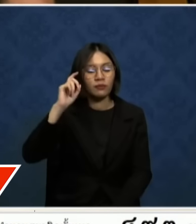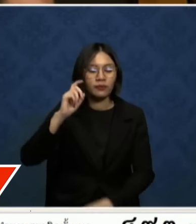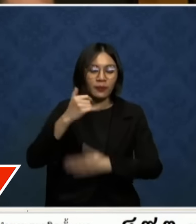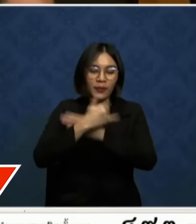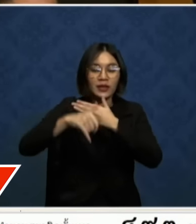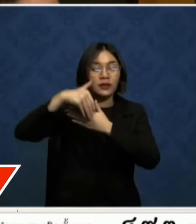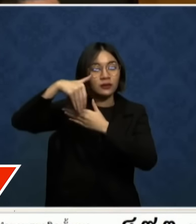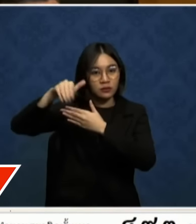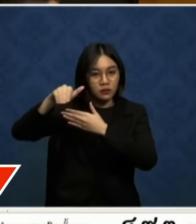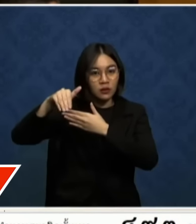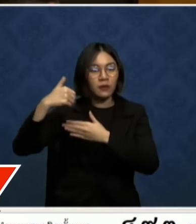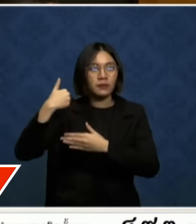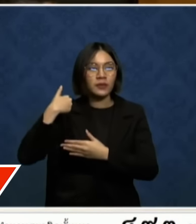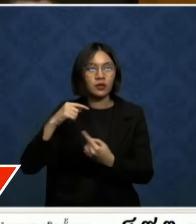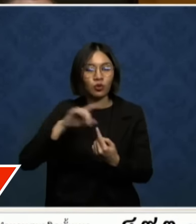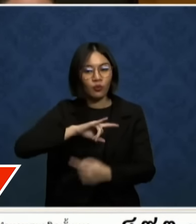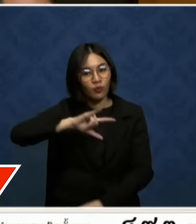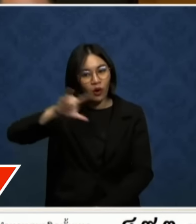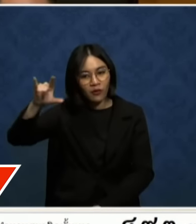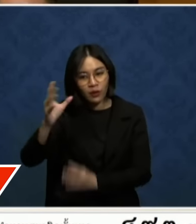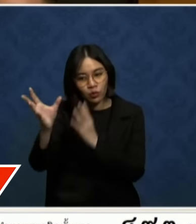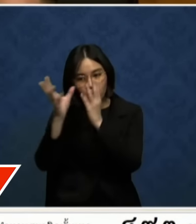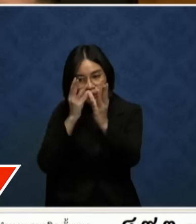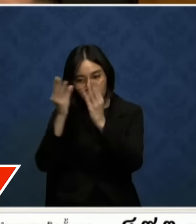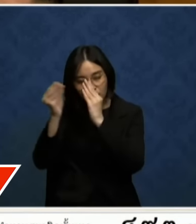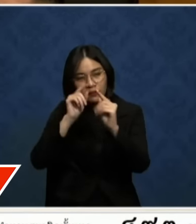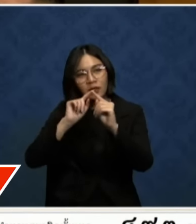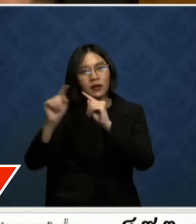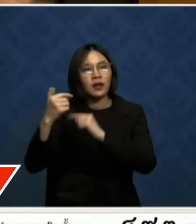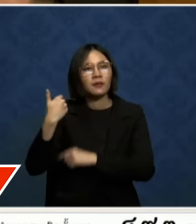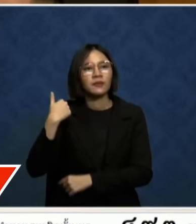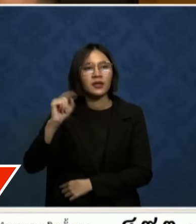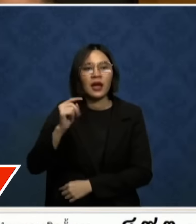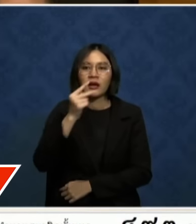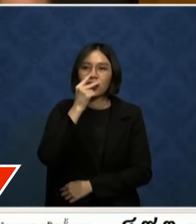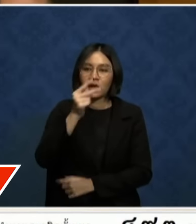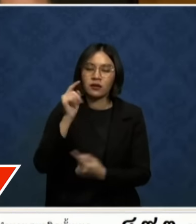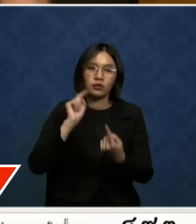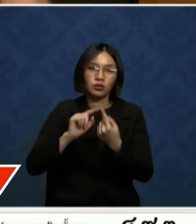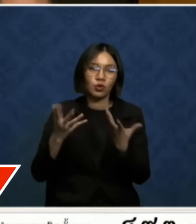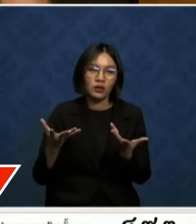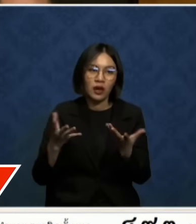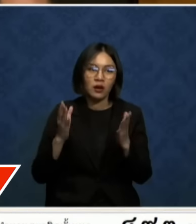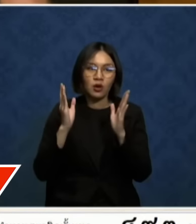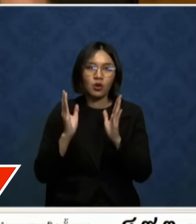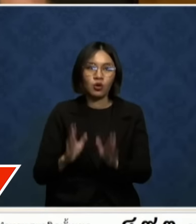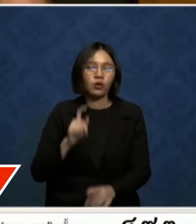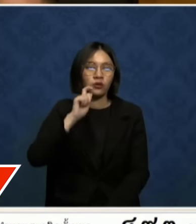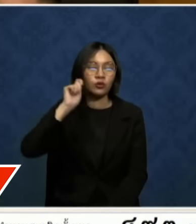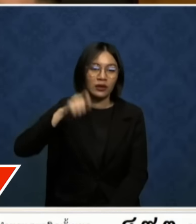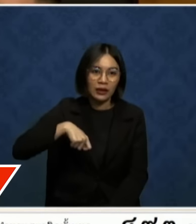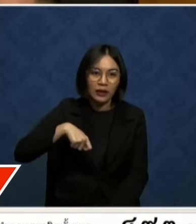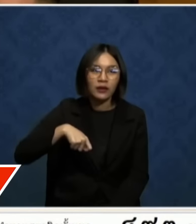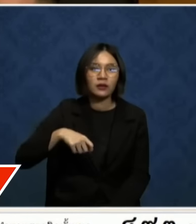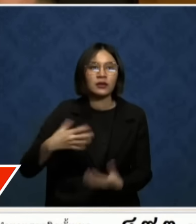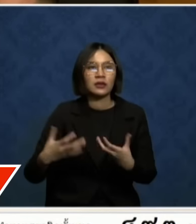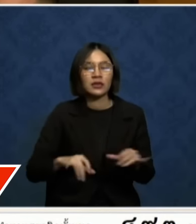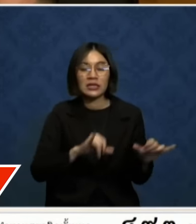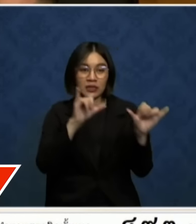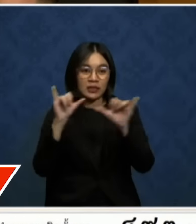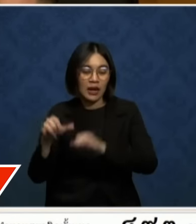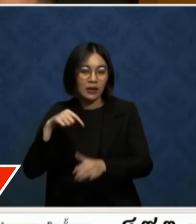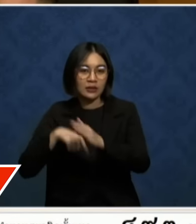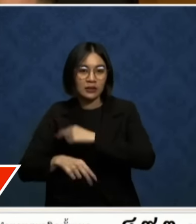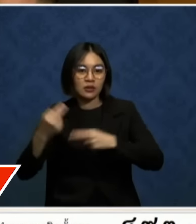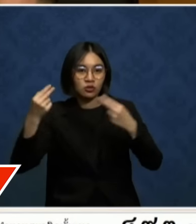ครับซึ่งการศึกษาดูงานดังกล่าวนะครับเราก็พบว่าเราเห็นถึงคนยูเครนนะครับที่อพยพหนี